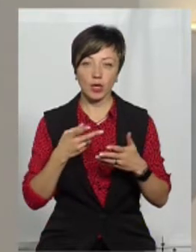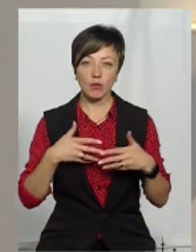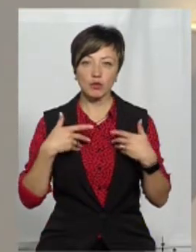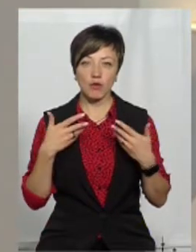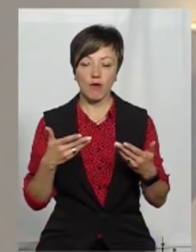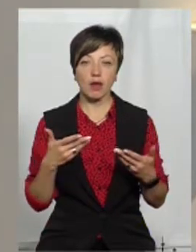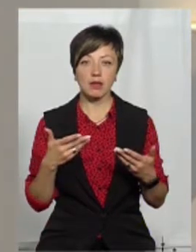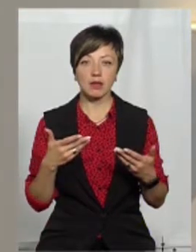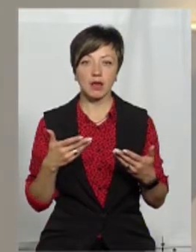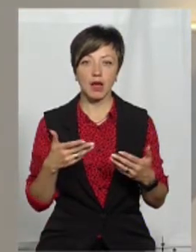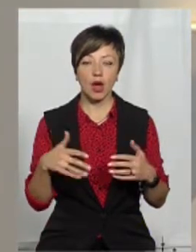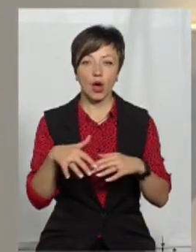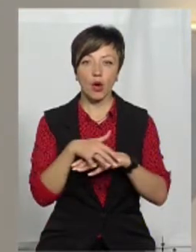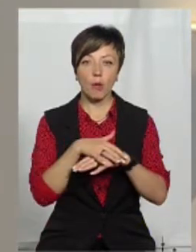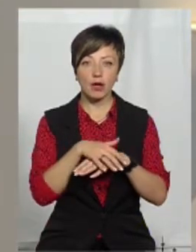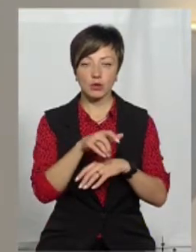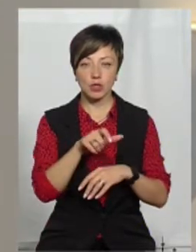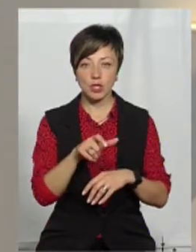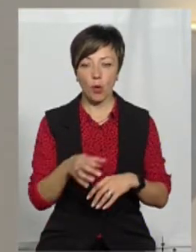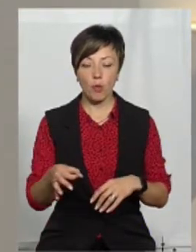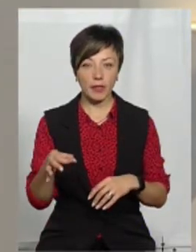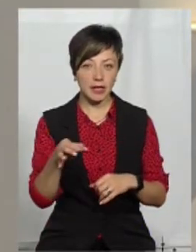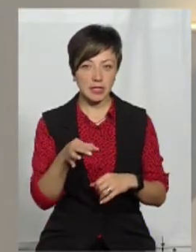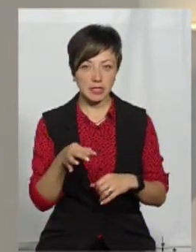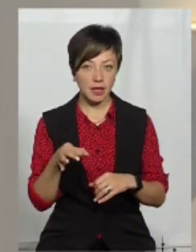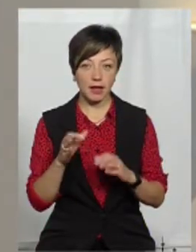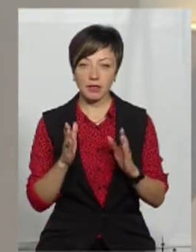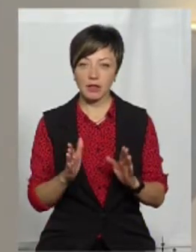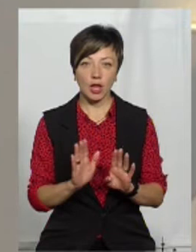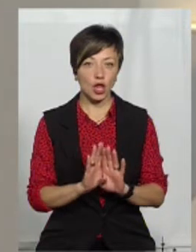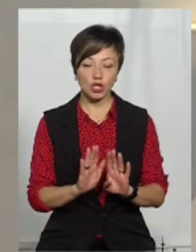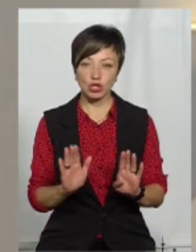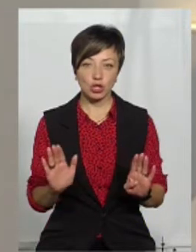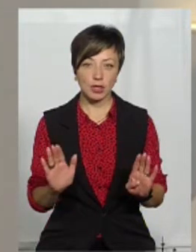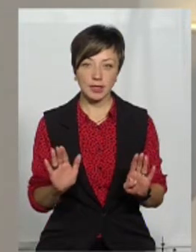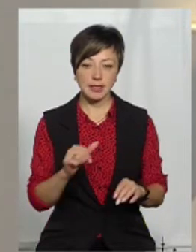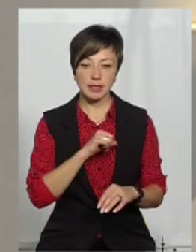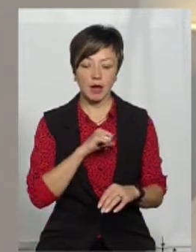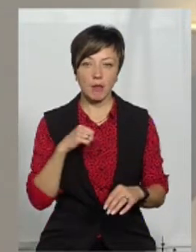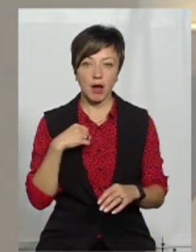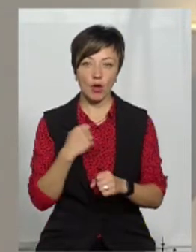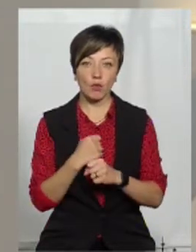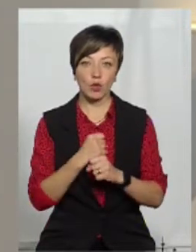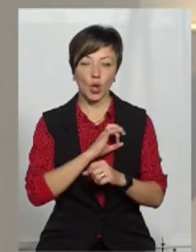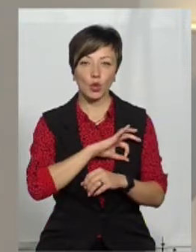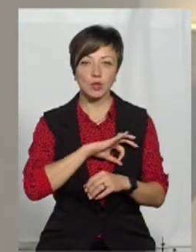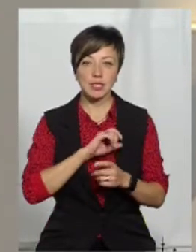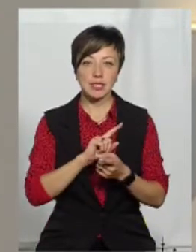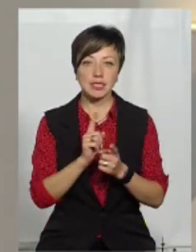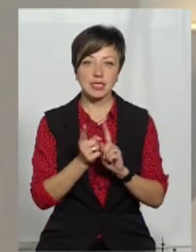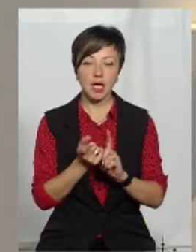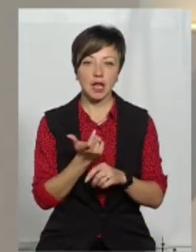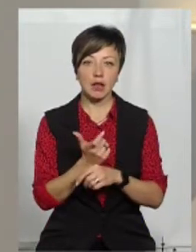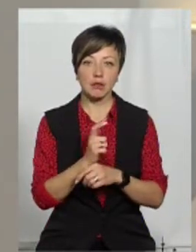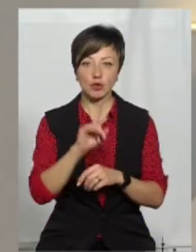продемонструвати громадськості області. Не лише сама робота в юстиції стала більш популярною,